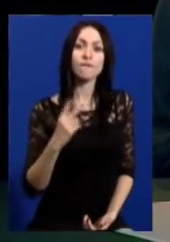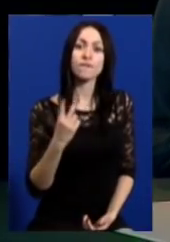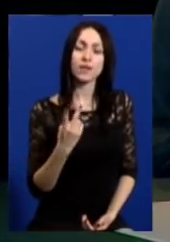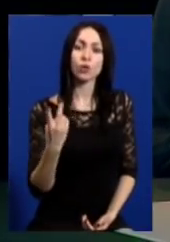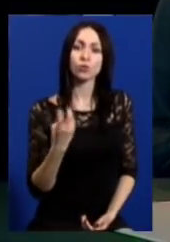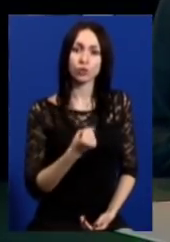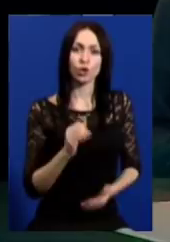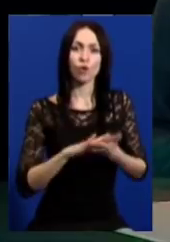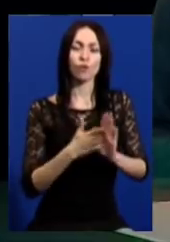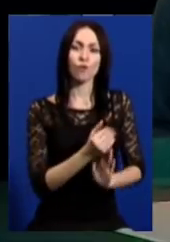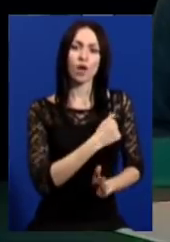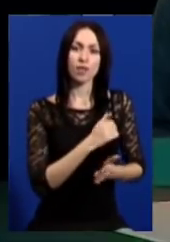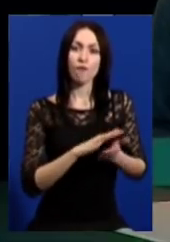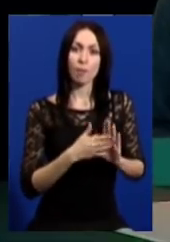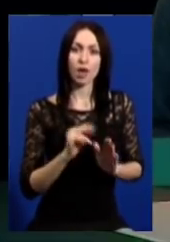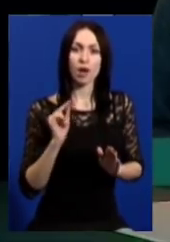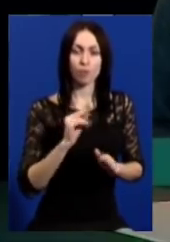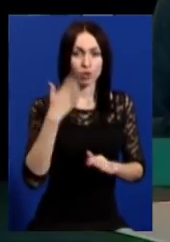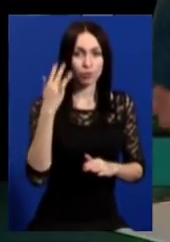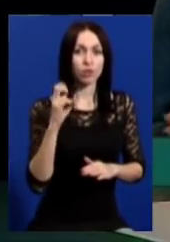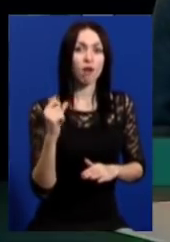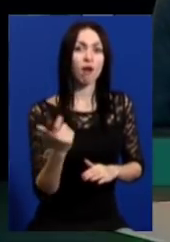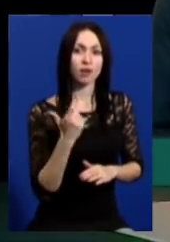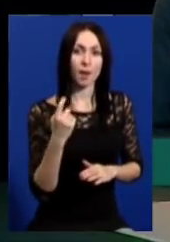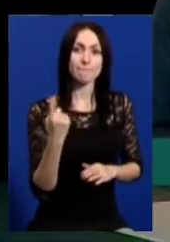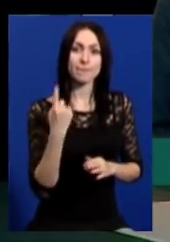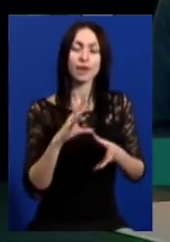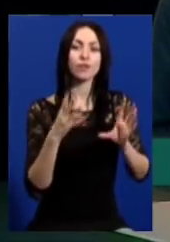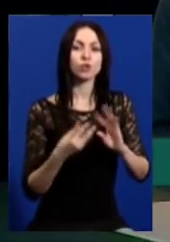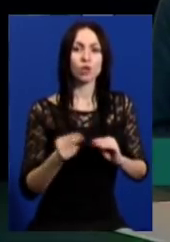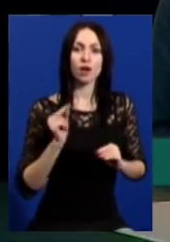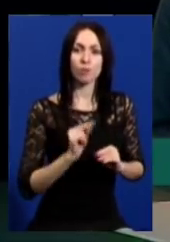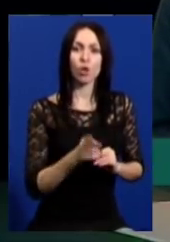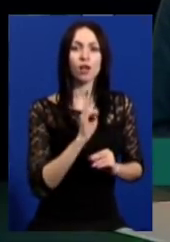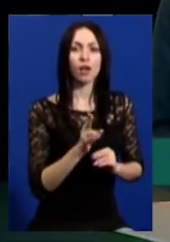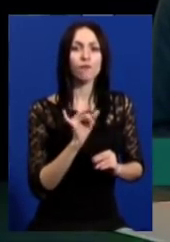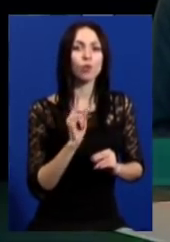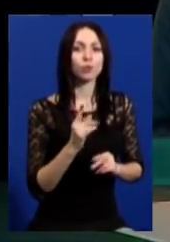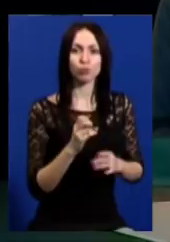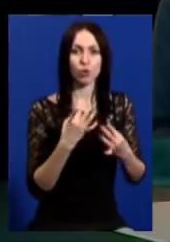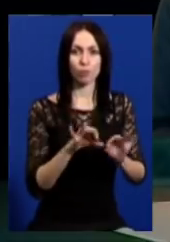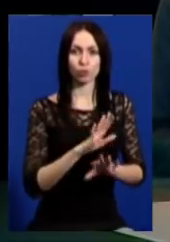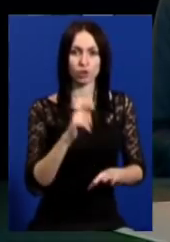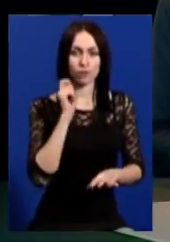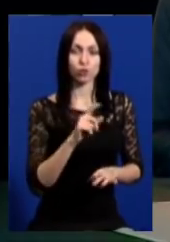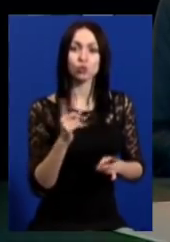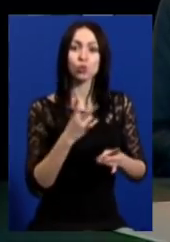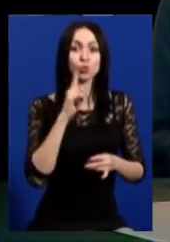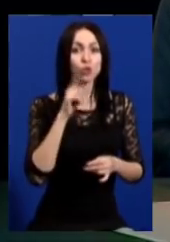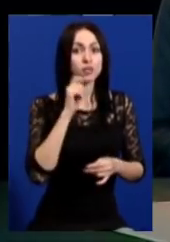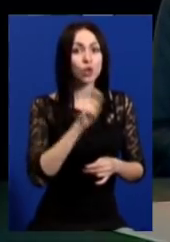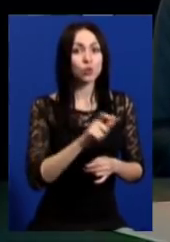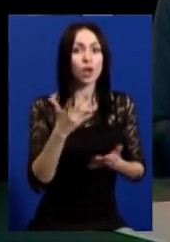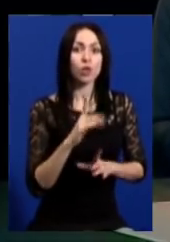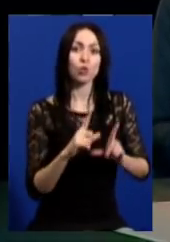тиждень в умовах воєнного стану працюють прикордонники на Харківщині. Перші результати роботи. Кого і чому не пустили в Україну? Що треба знати українцям,